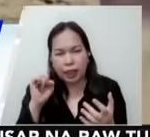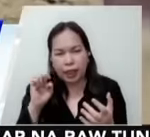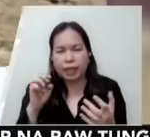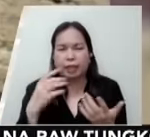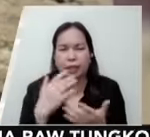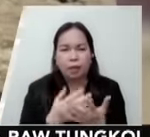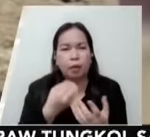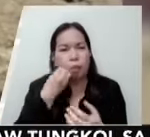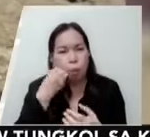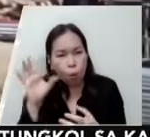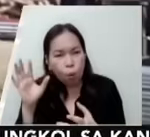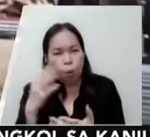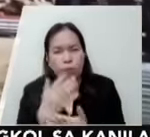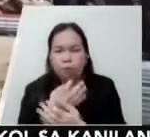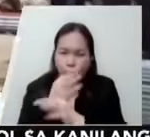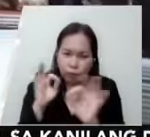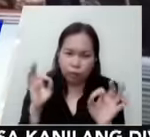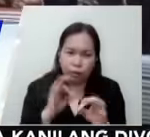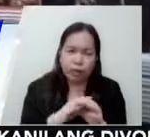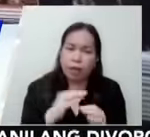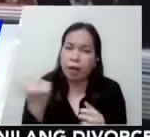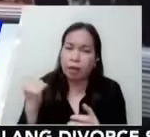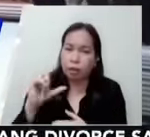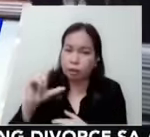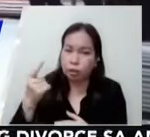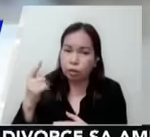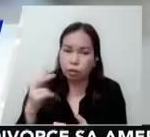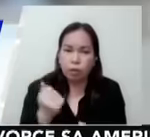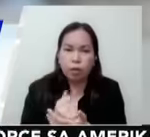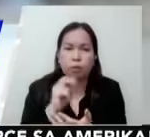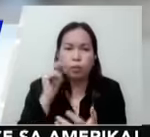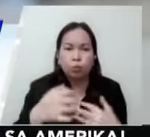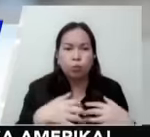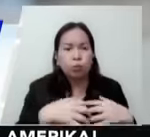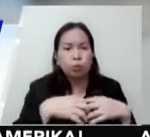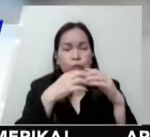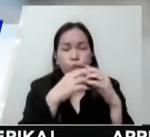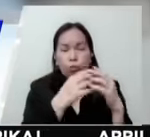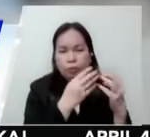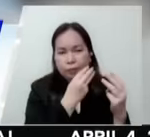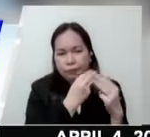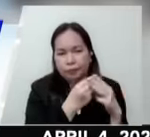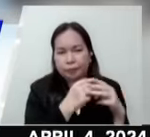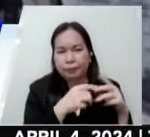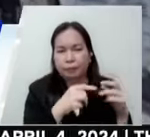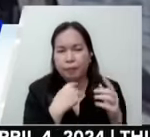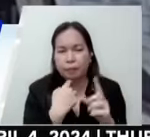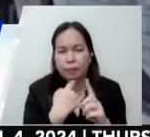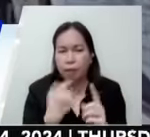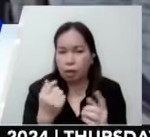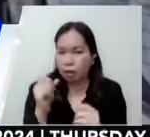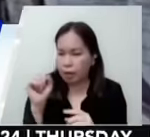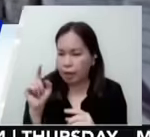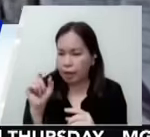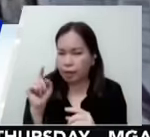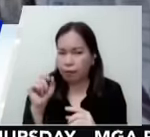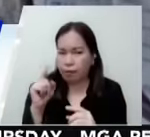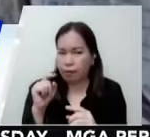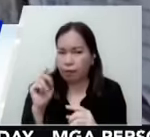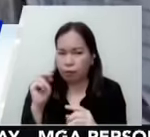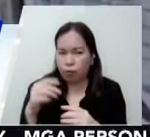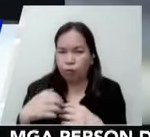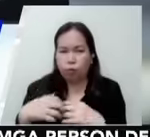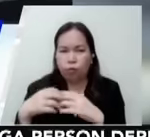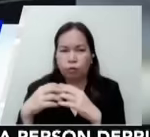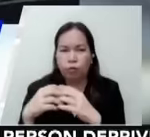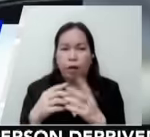ilang lokal na pamahalaan sa pagpapatayo ng mga bagong pasilidad. Kabilang sa 11 under construction na ang kapalit ng Muntinlupa City